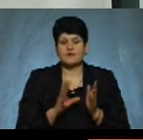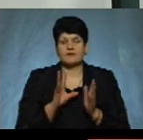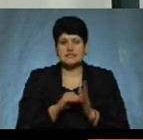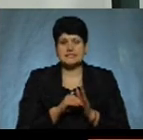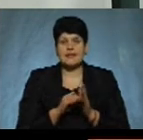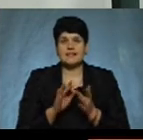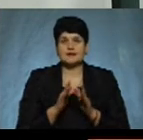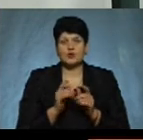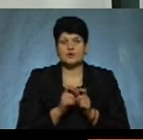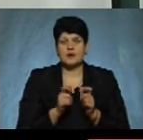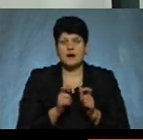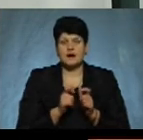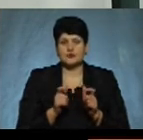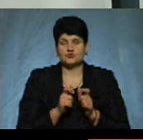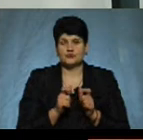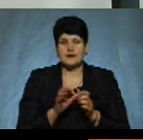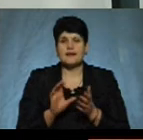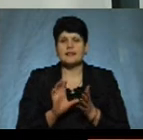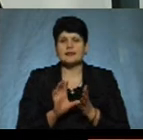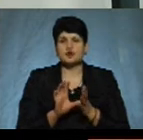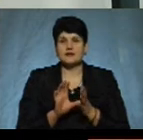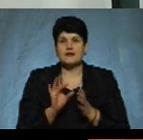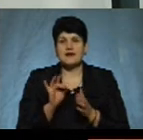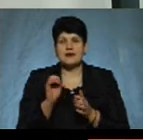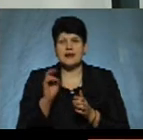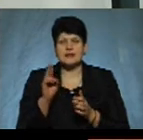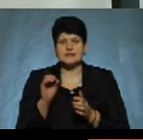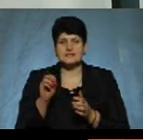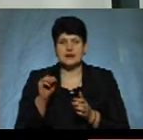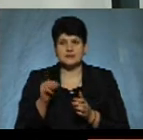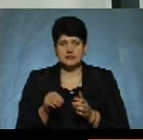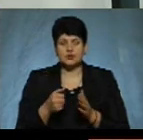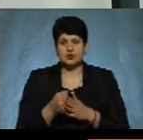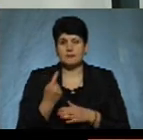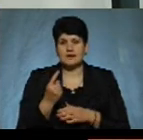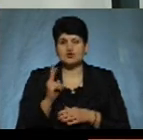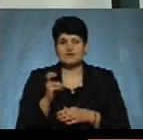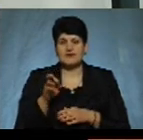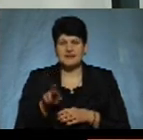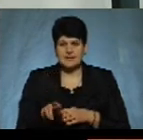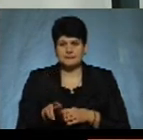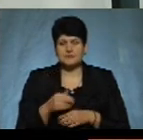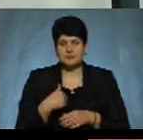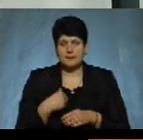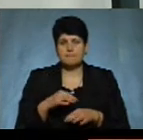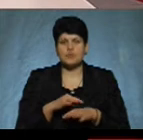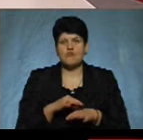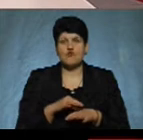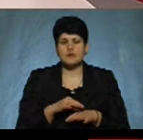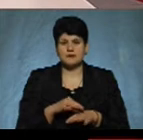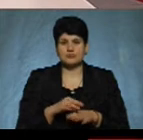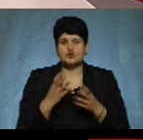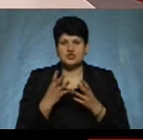пацієнта, електронний рецепт. До 1 квітня ми проводимо